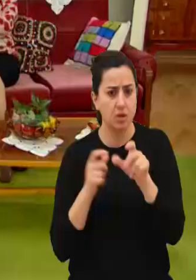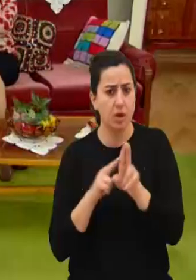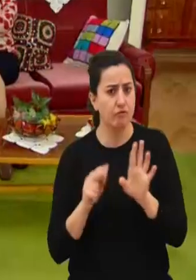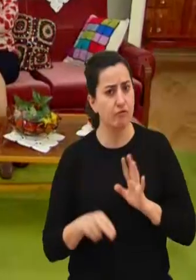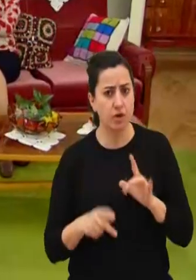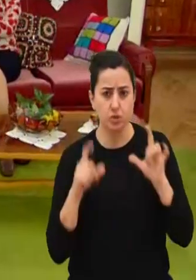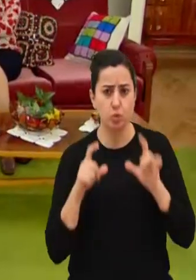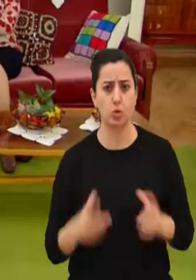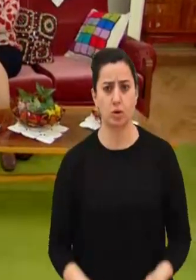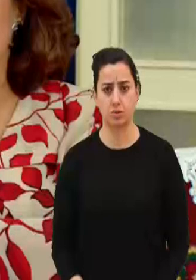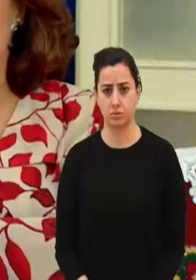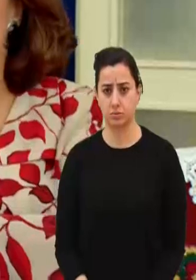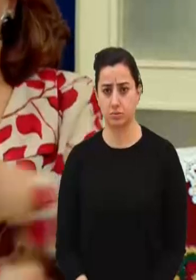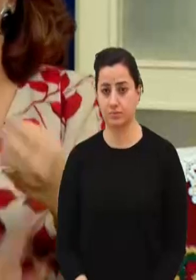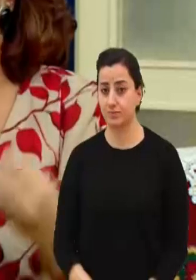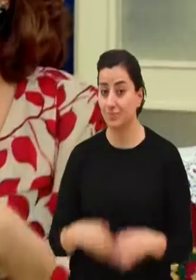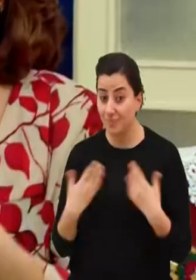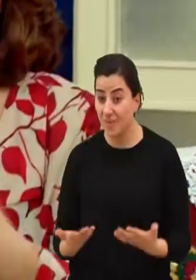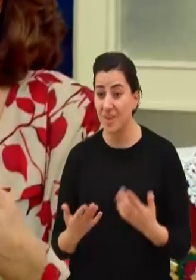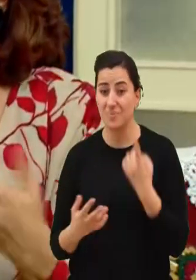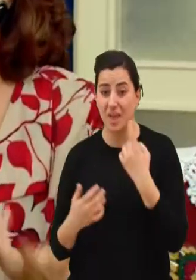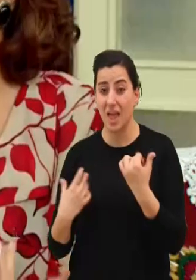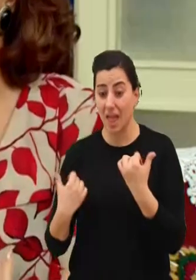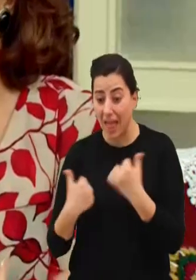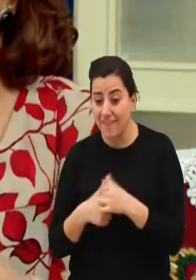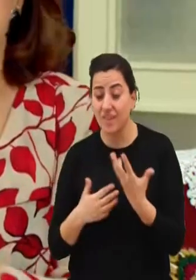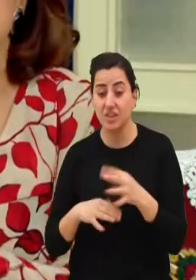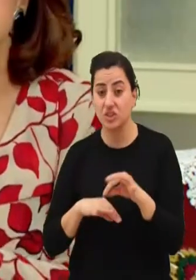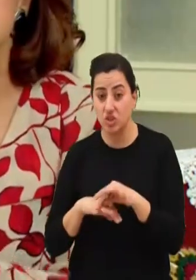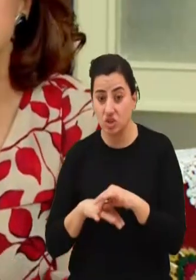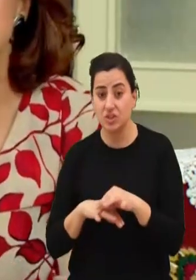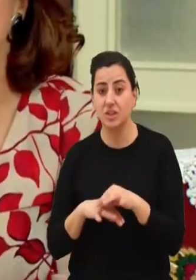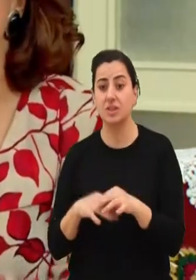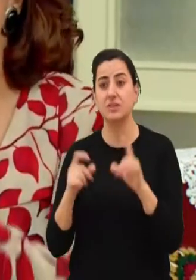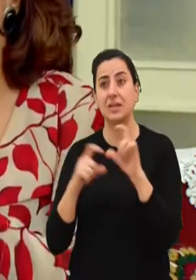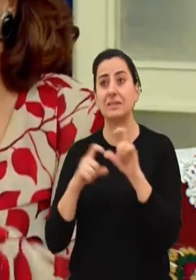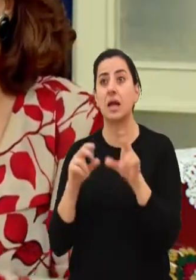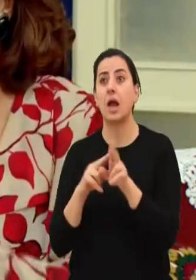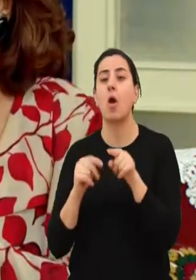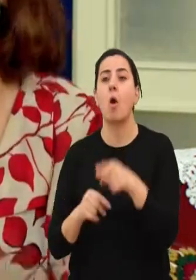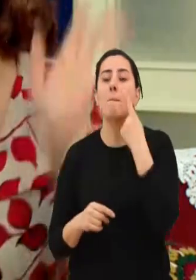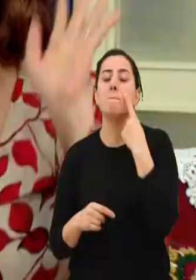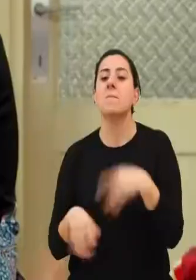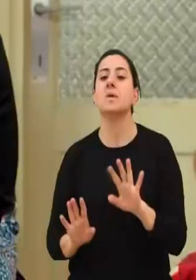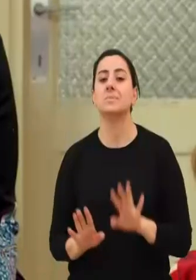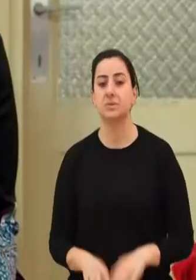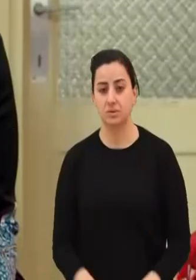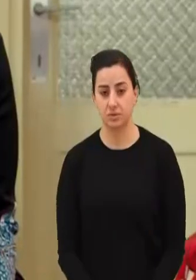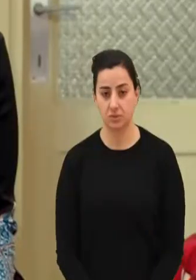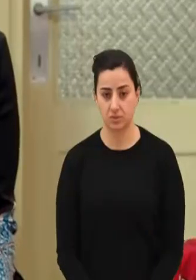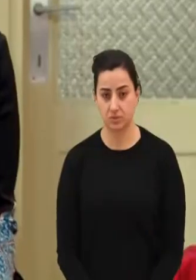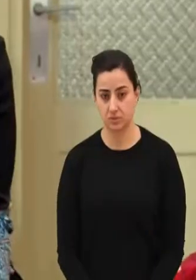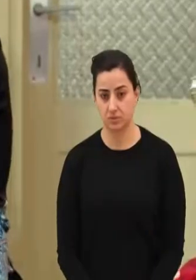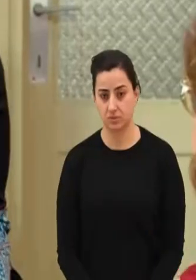var. Yok ya hanım. Bir evli veya nişanlı sadece SSK götürmeye yetmiyor.